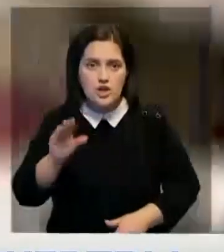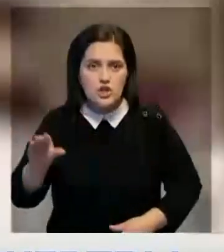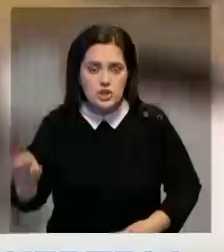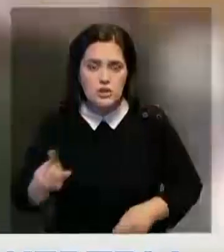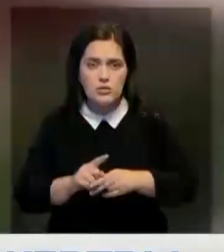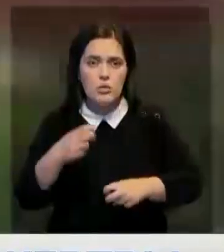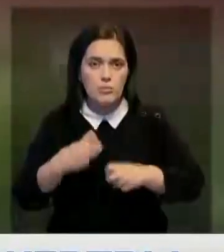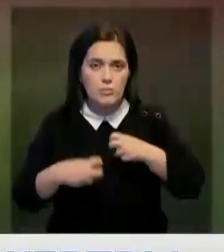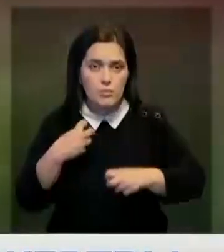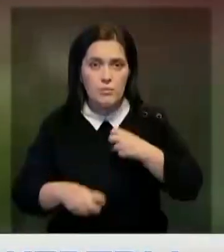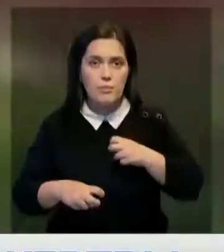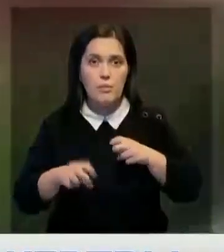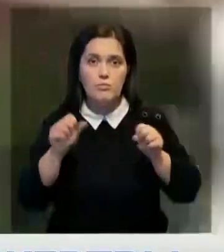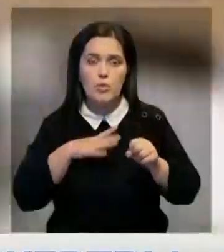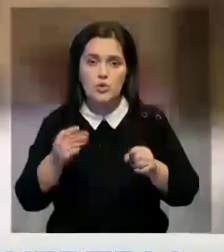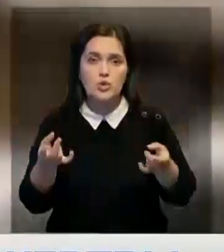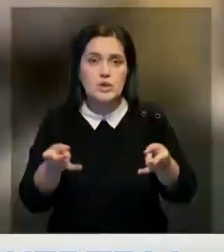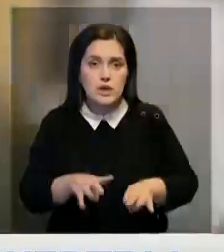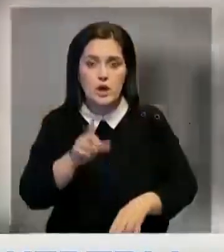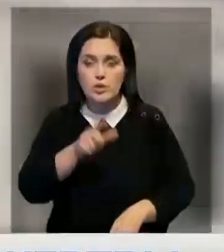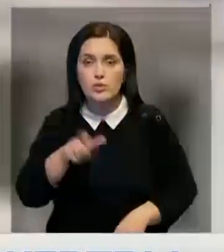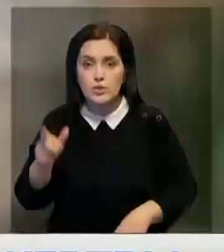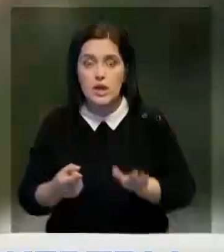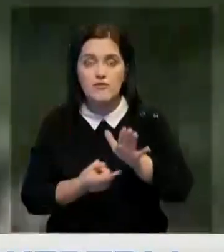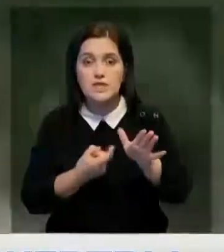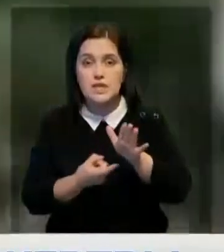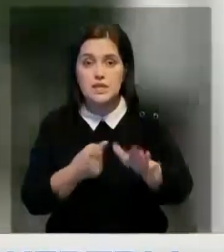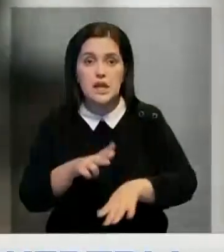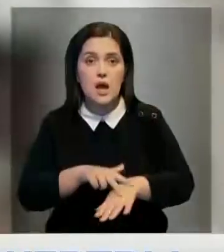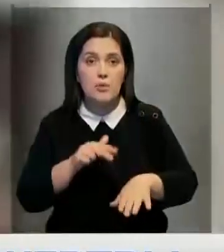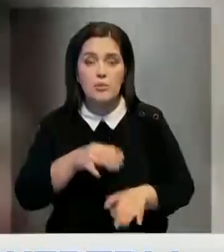Спасатели сообщили, что под завалами могут оставаться люди. В